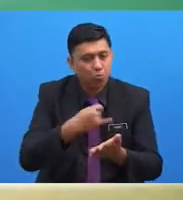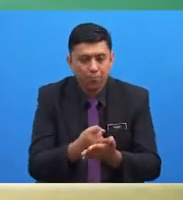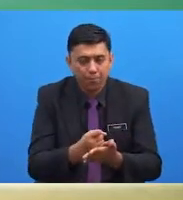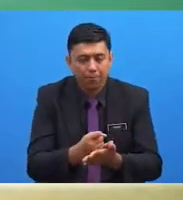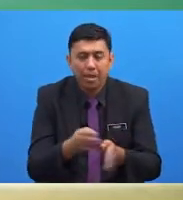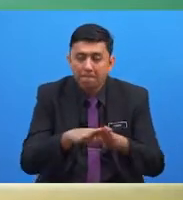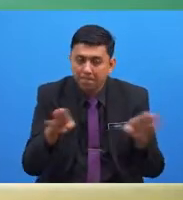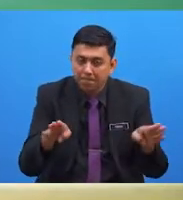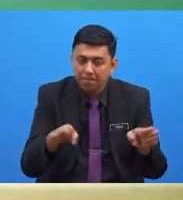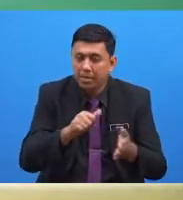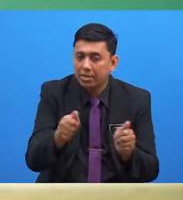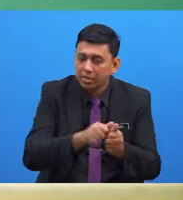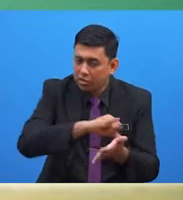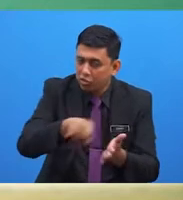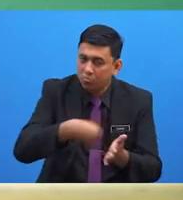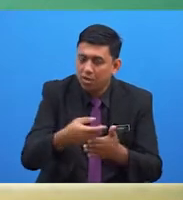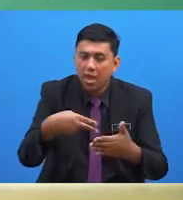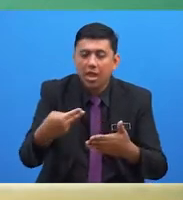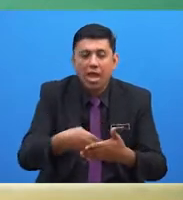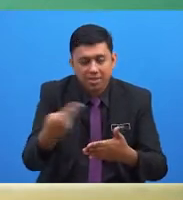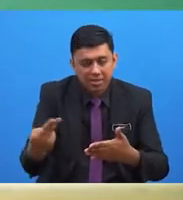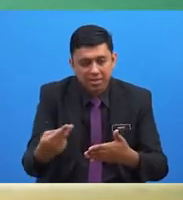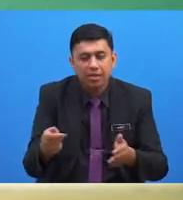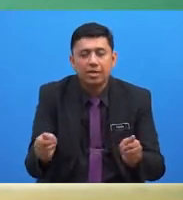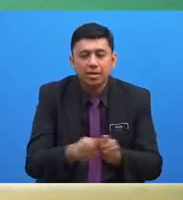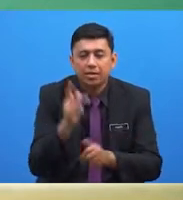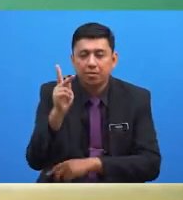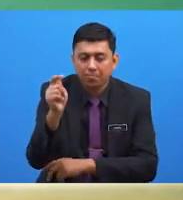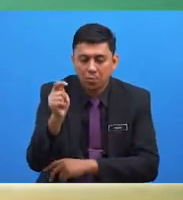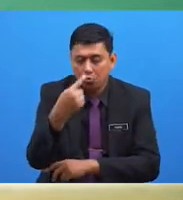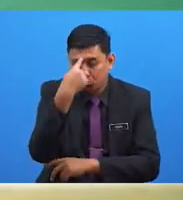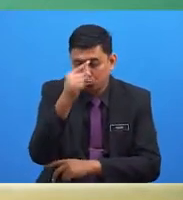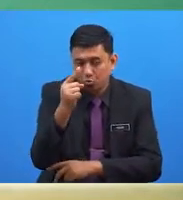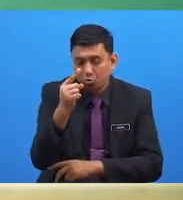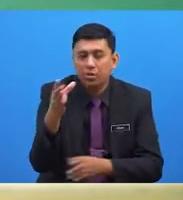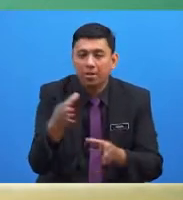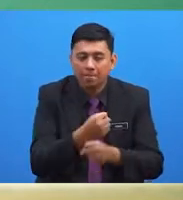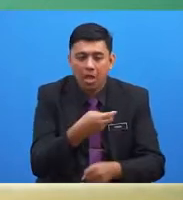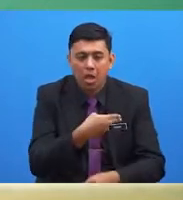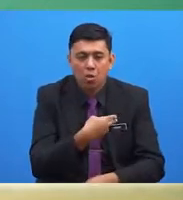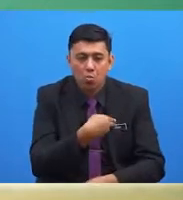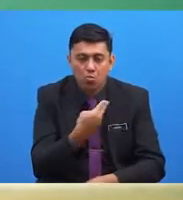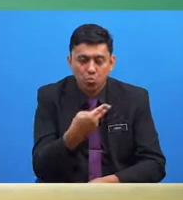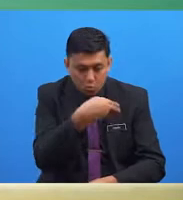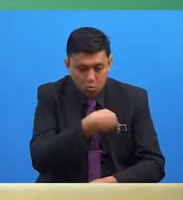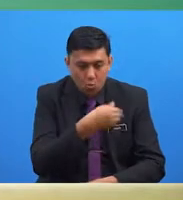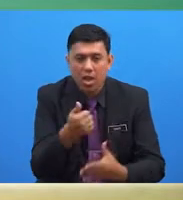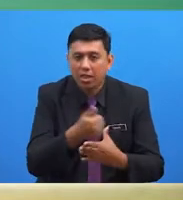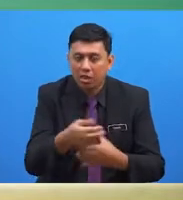dan dibandingkan dengan jumlah hasil di bahagian kredit untuk mencari untung atau rugi bersih